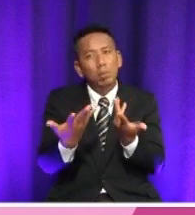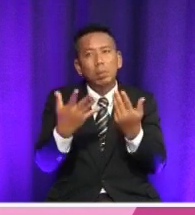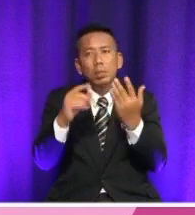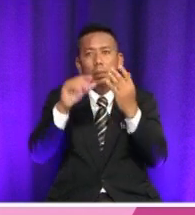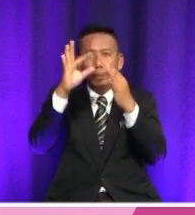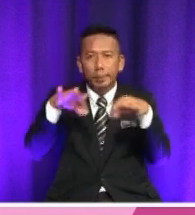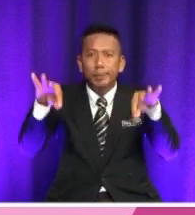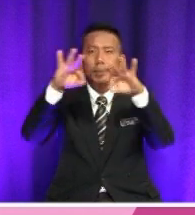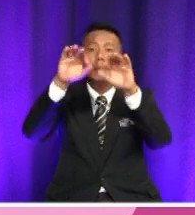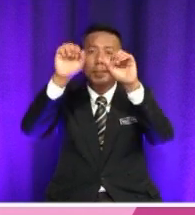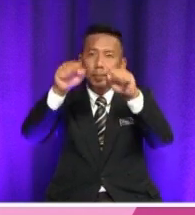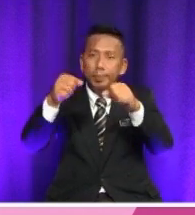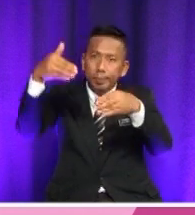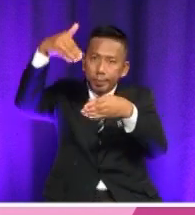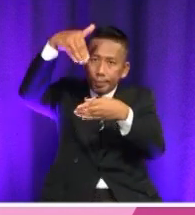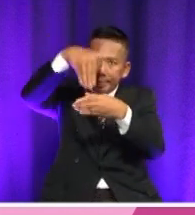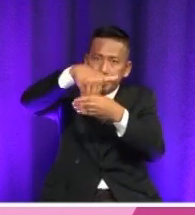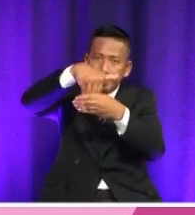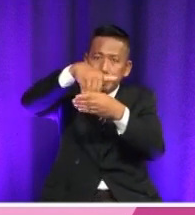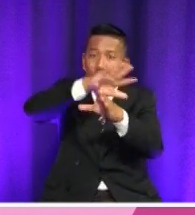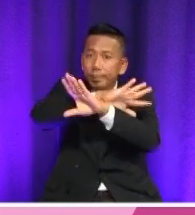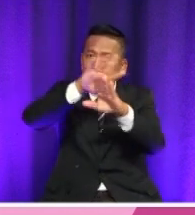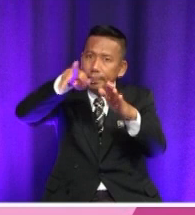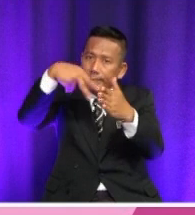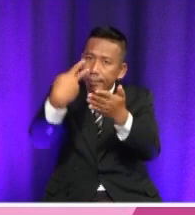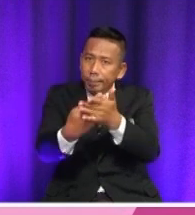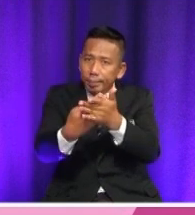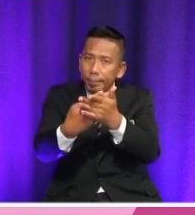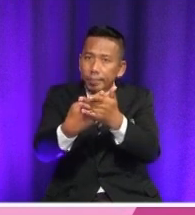kita beli letak panel-panel atas